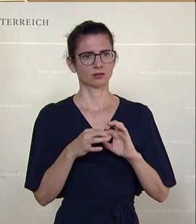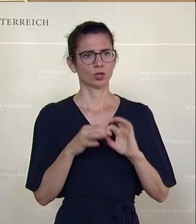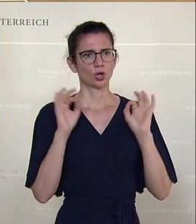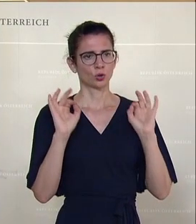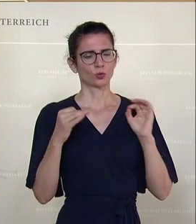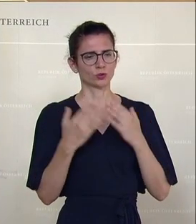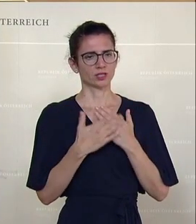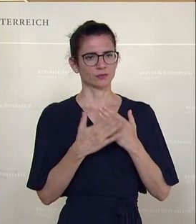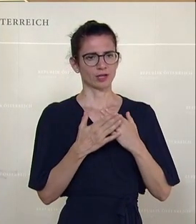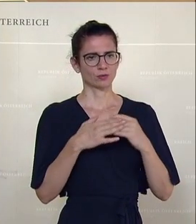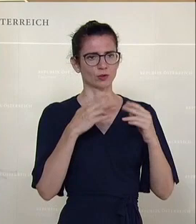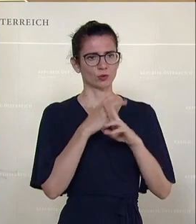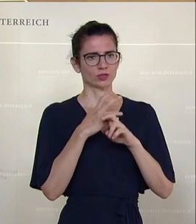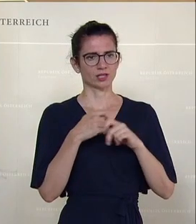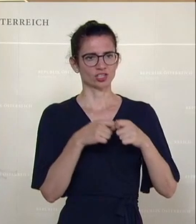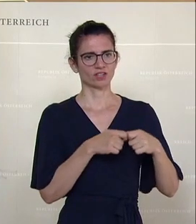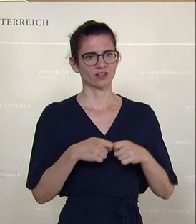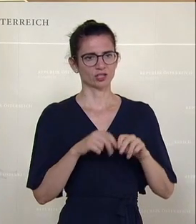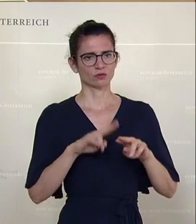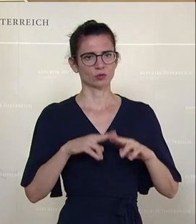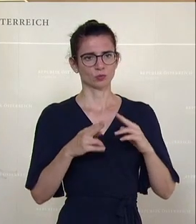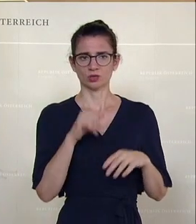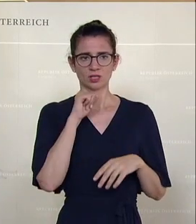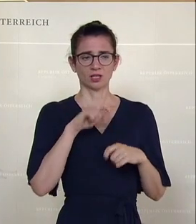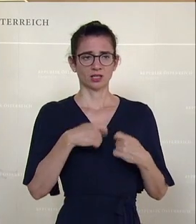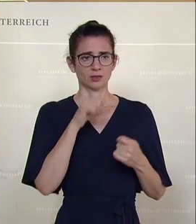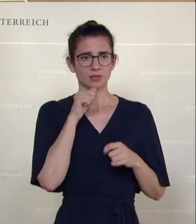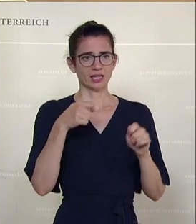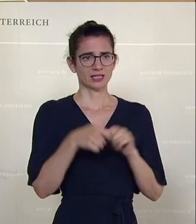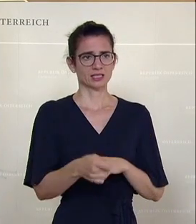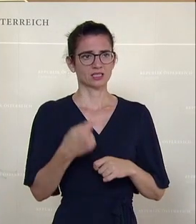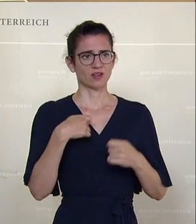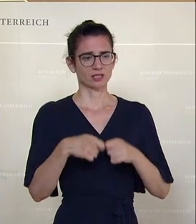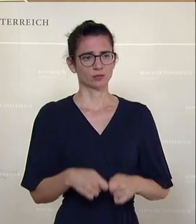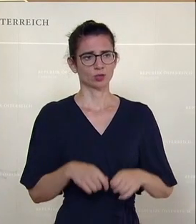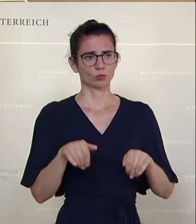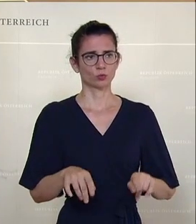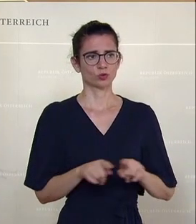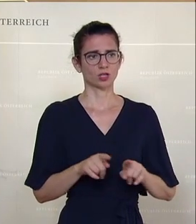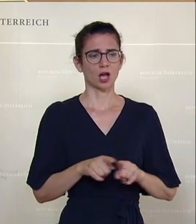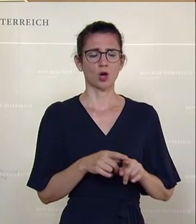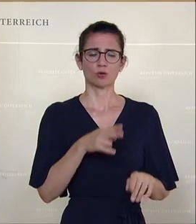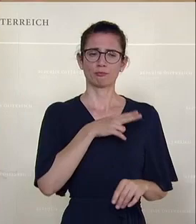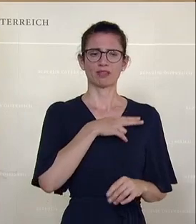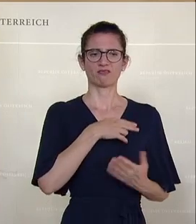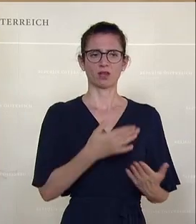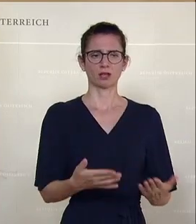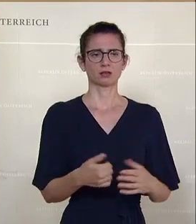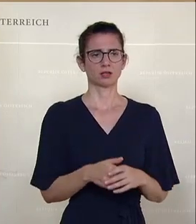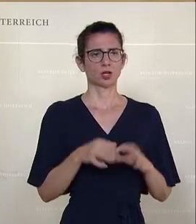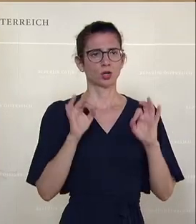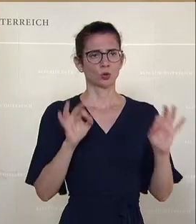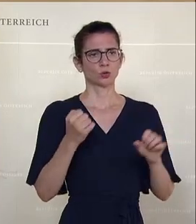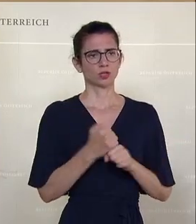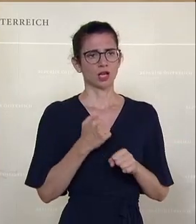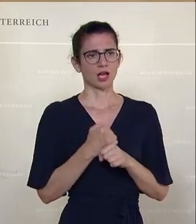gutes Beispiel den österreichischen Gewerkschaftsbund hin. Dort gibt es keine Zwangsmitgliedschaft. Die müssen sich auch bewähren, machen auch einen guten